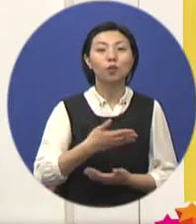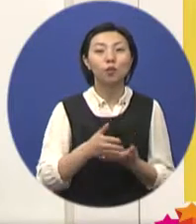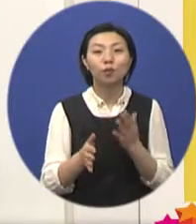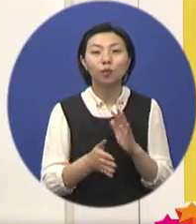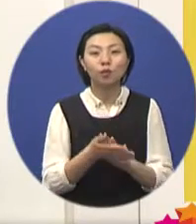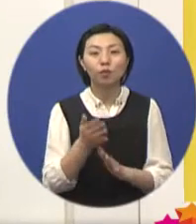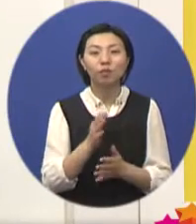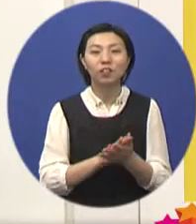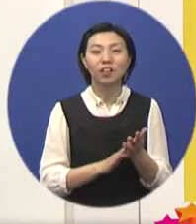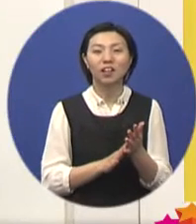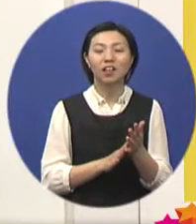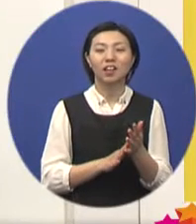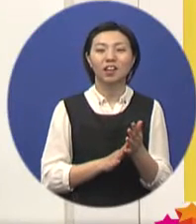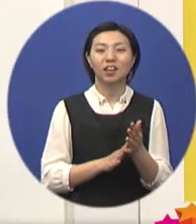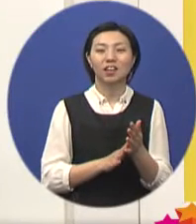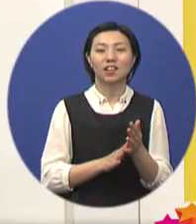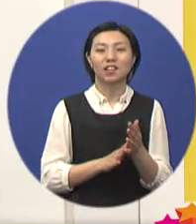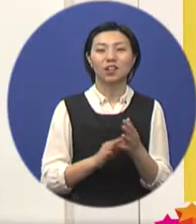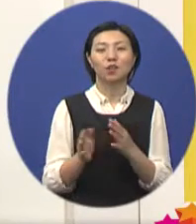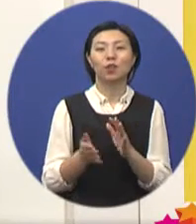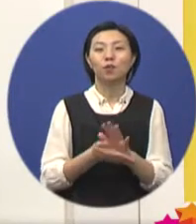태평년을 꾸미던가 어머나, 하노라. 어즈버.